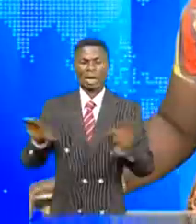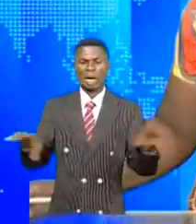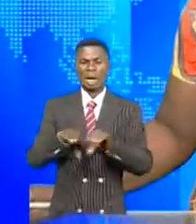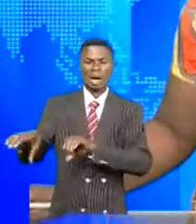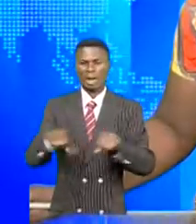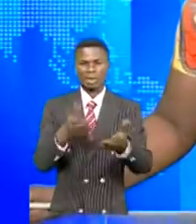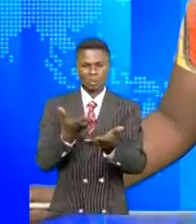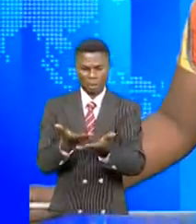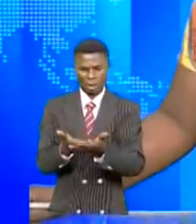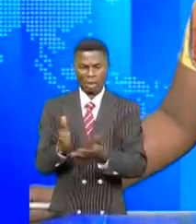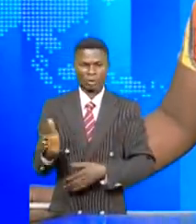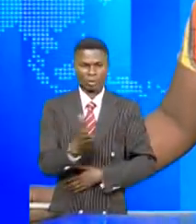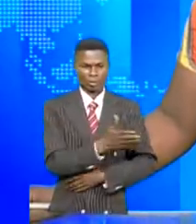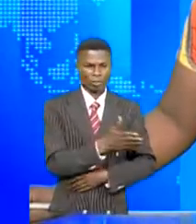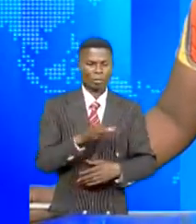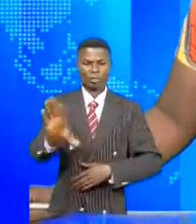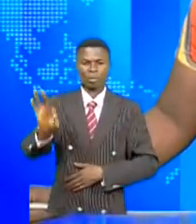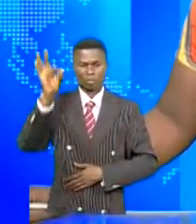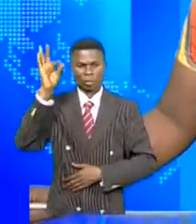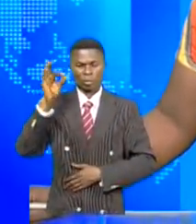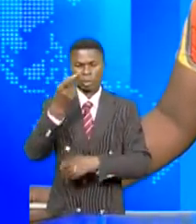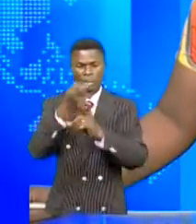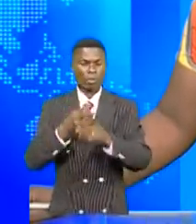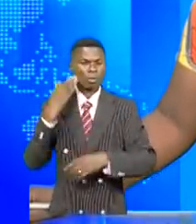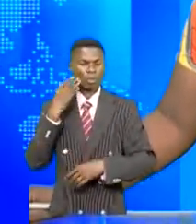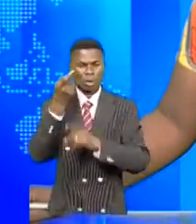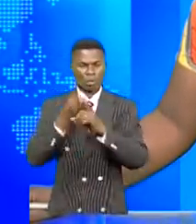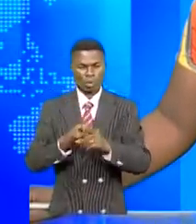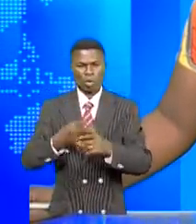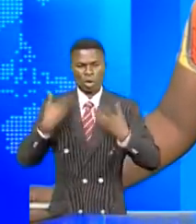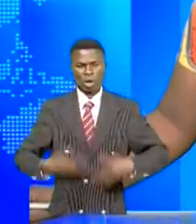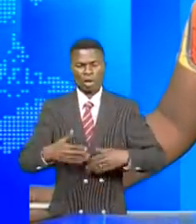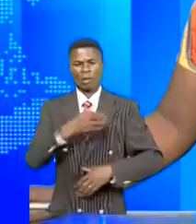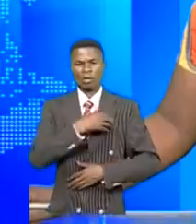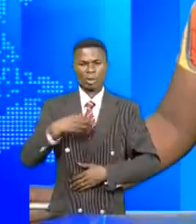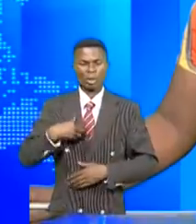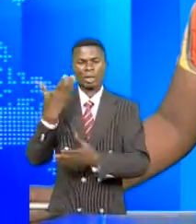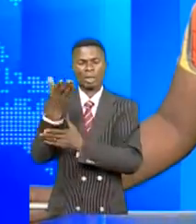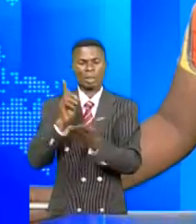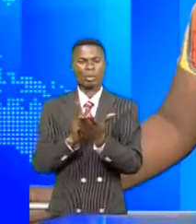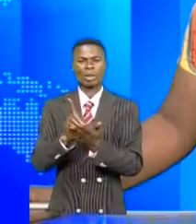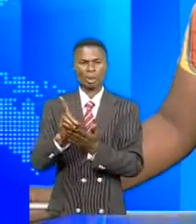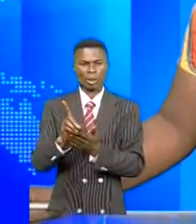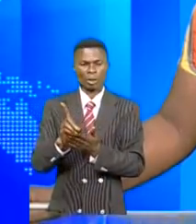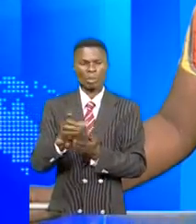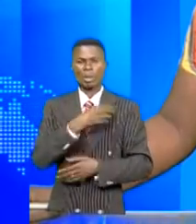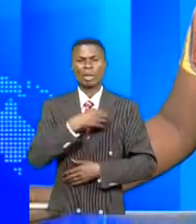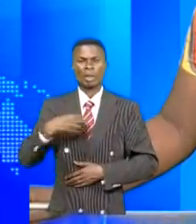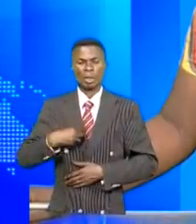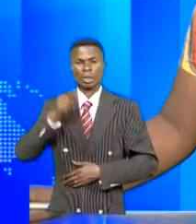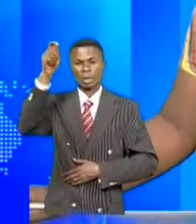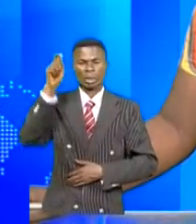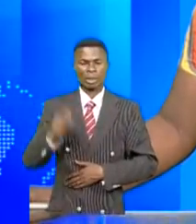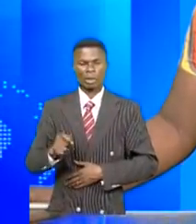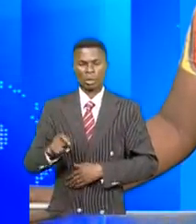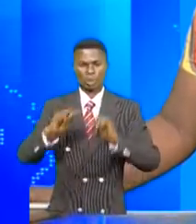manifestation. Elles ont choisi le mois de mars, mois dédié à la femme pour revendiquer leurs droits. Les femmes militaires du